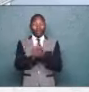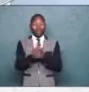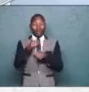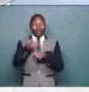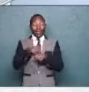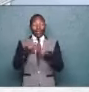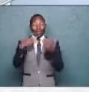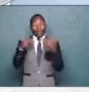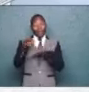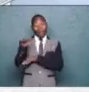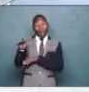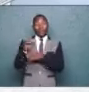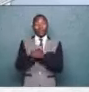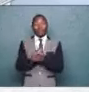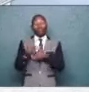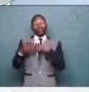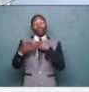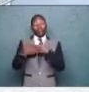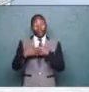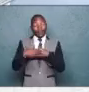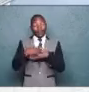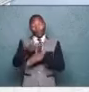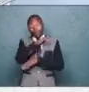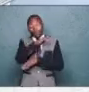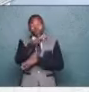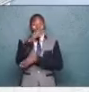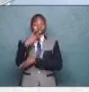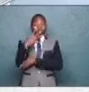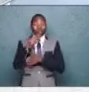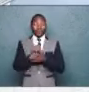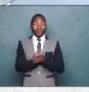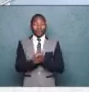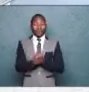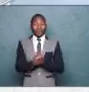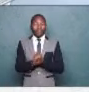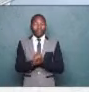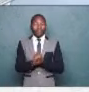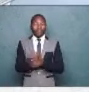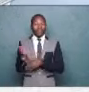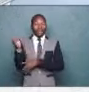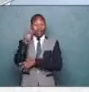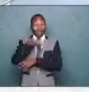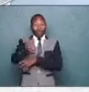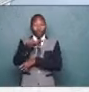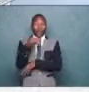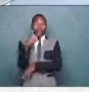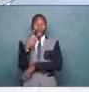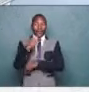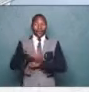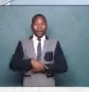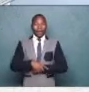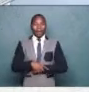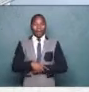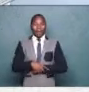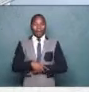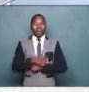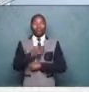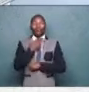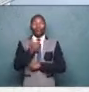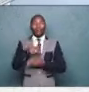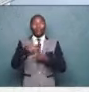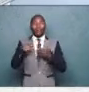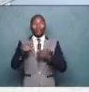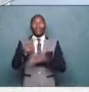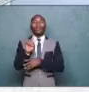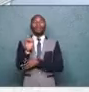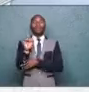8 o'clock m'mawa ndi kutseka 4 o'clock madzulo tsiku lili masiku onse awiri. Oyenera kulembetsa